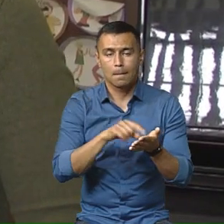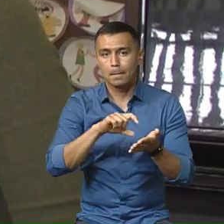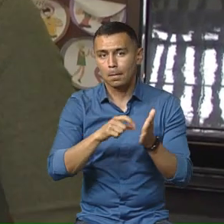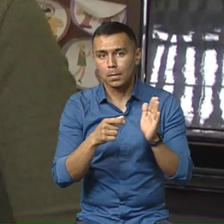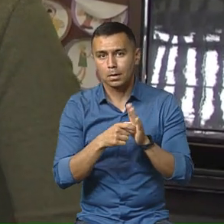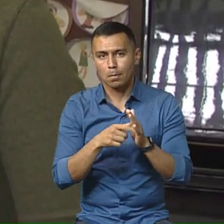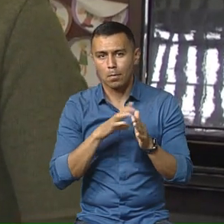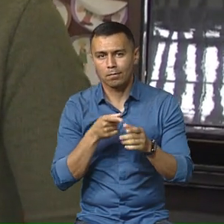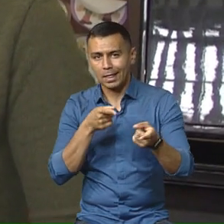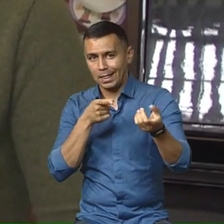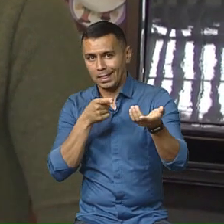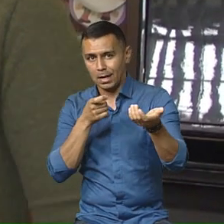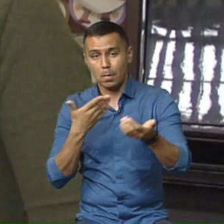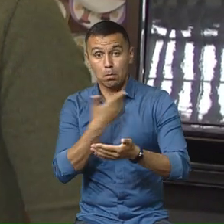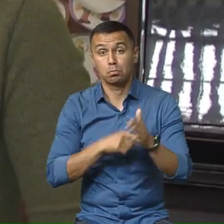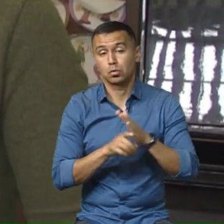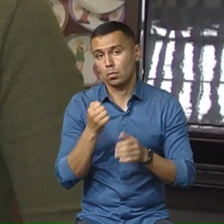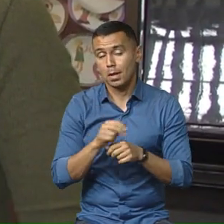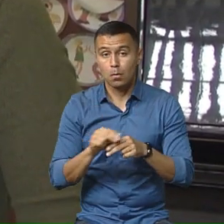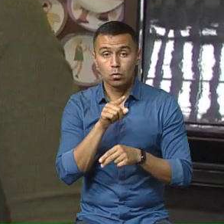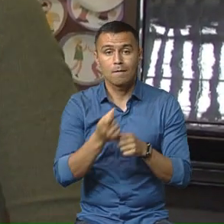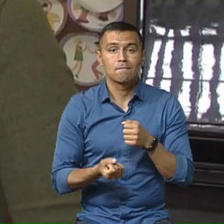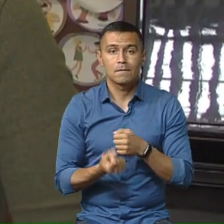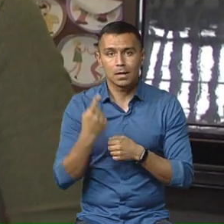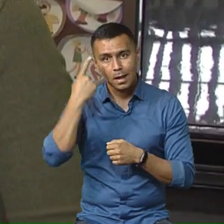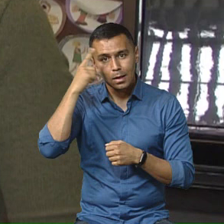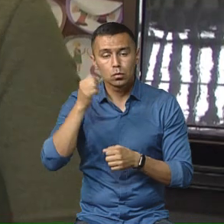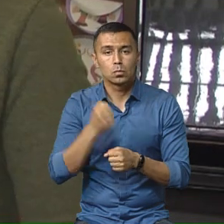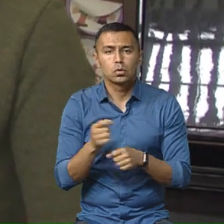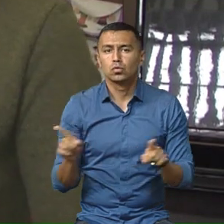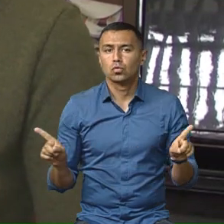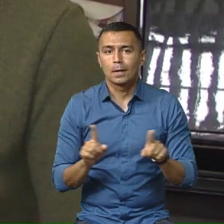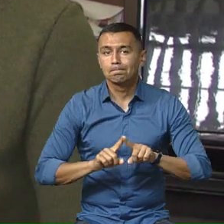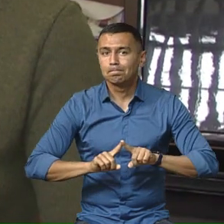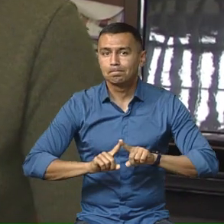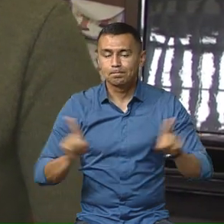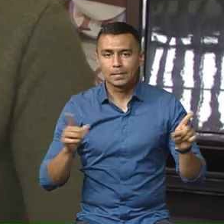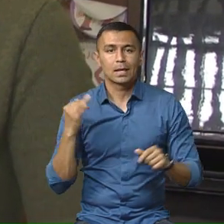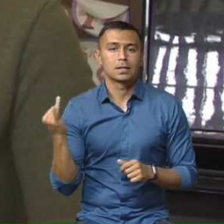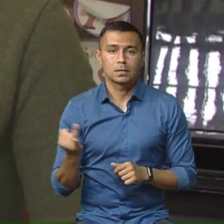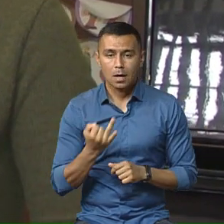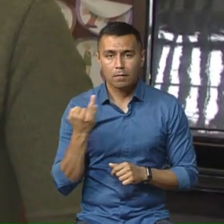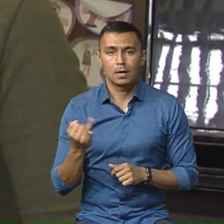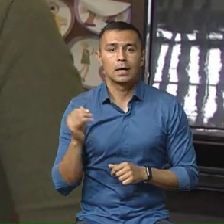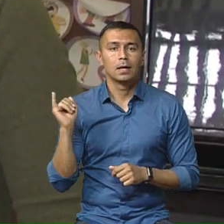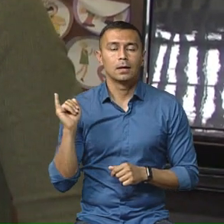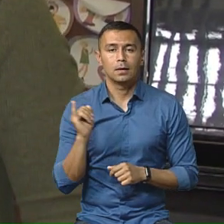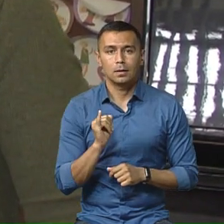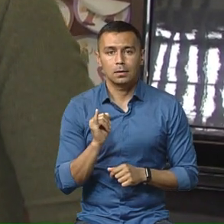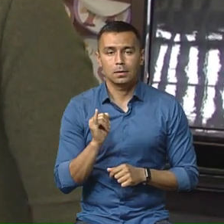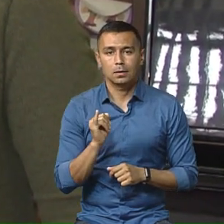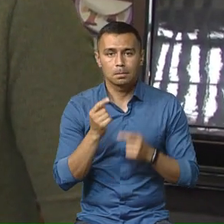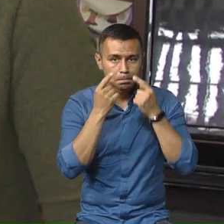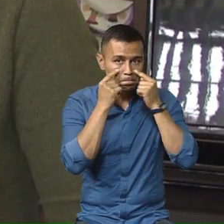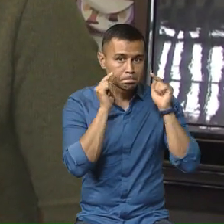тиру, ми почали робити ремонт, і саме тоді виникла ідея, що зробити щось незвичайне, цікаве. І погляд